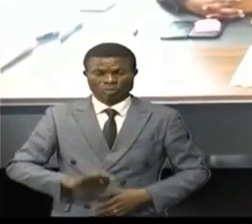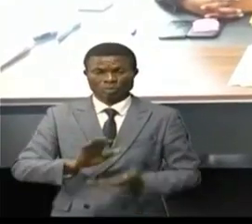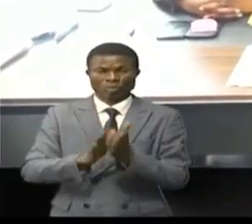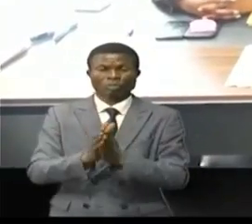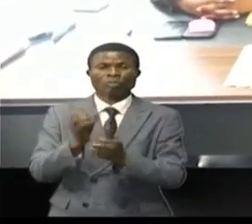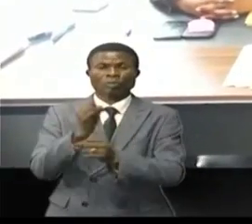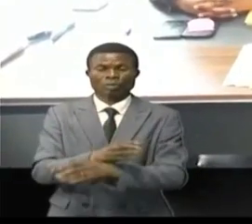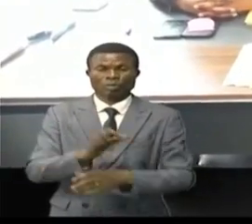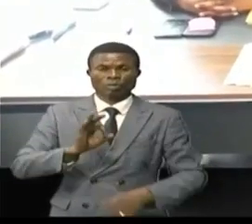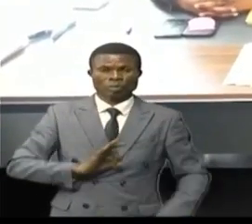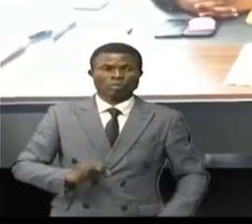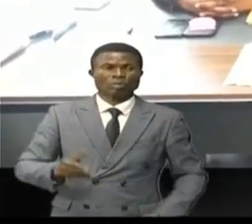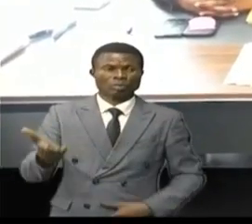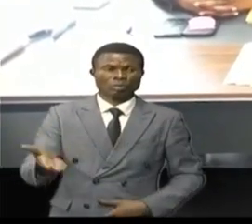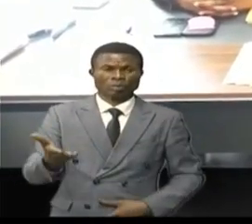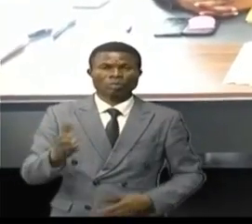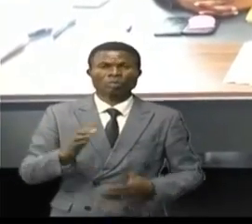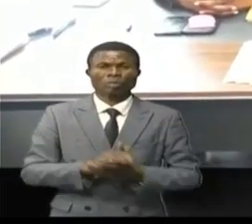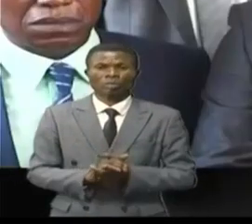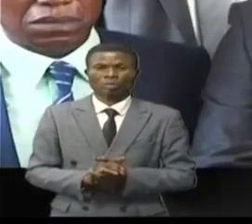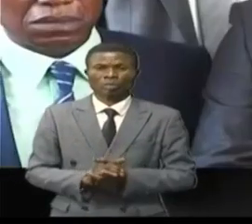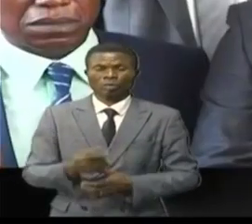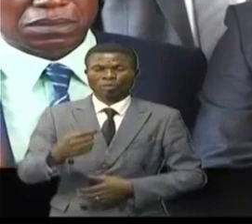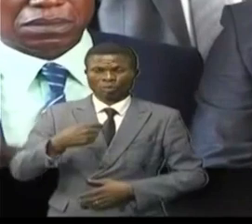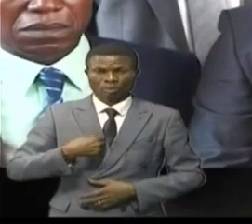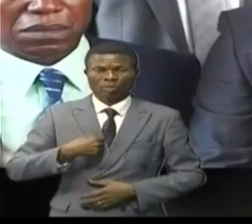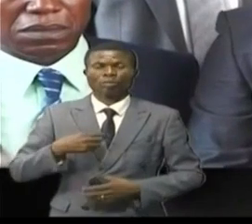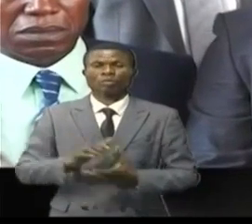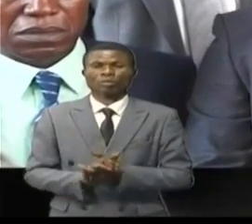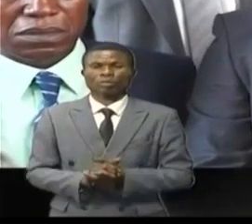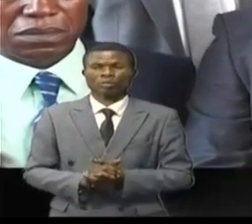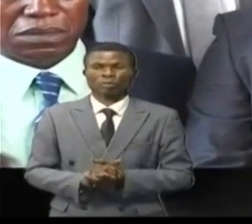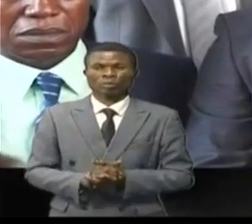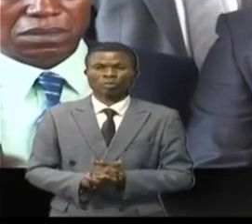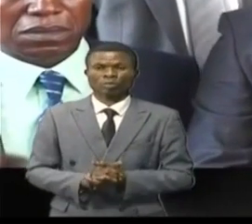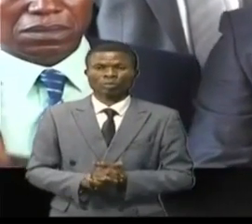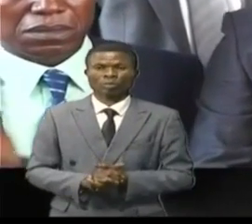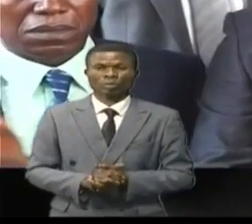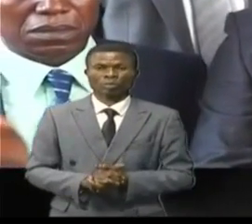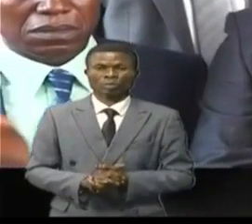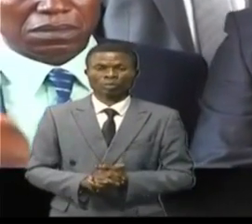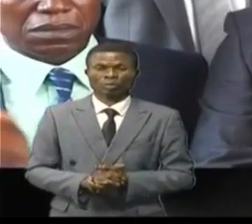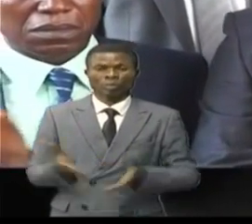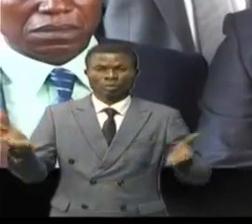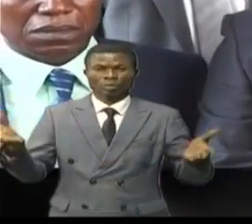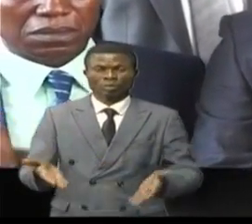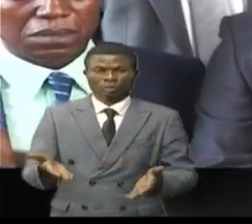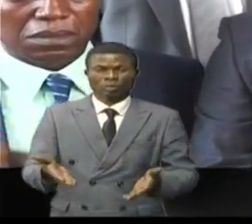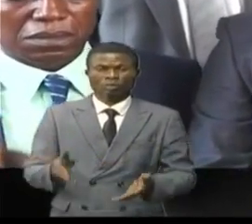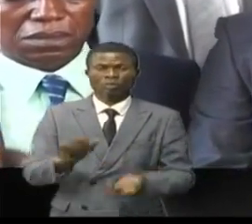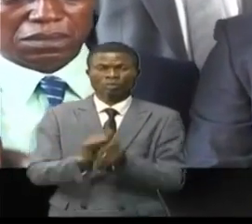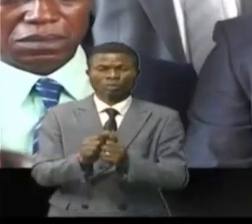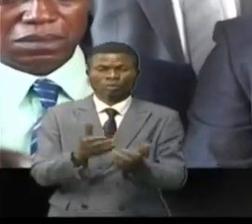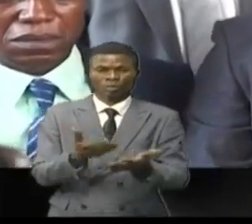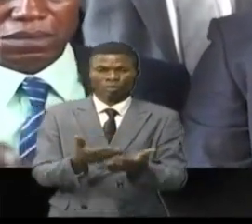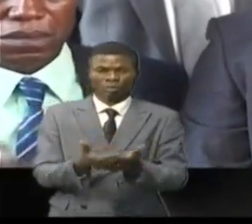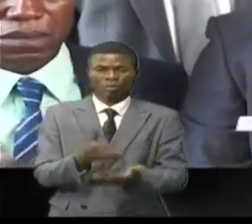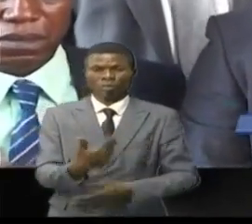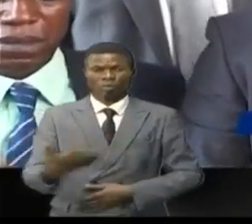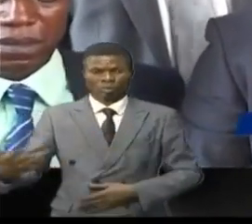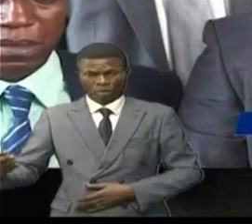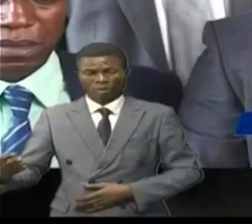République, Félix-Antoine Tshisekedi Tshilombo. Moi je viens d'un horizon assez différent de celui-ci, où les choses